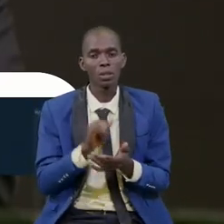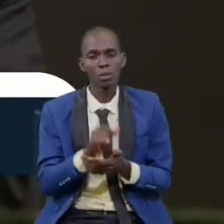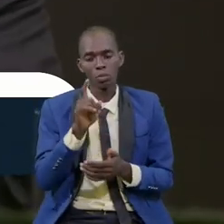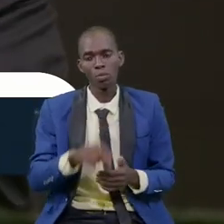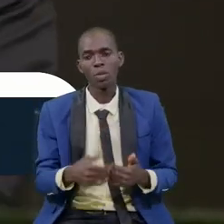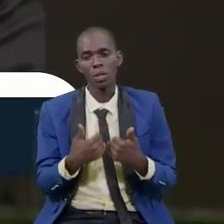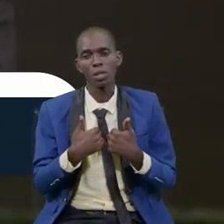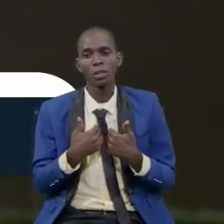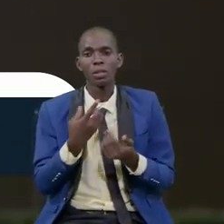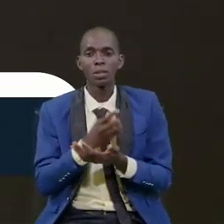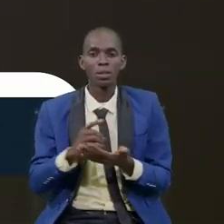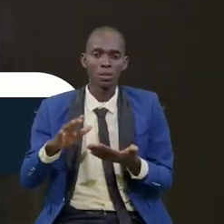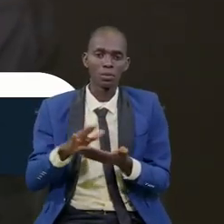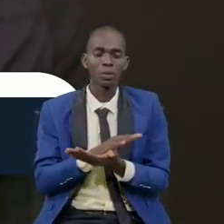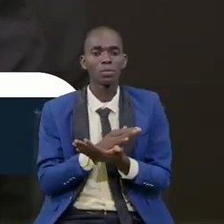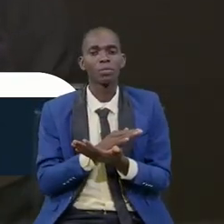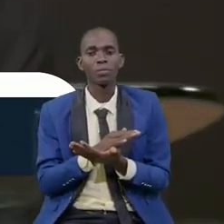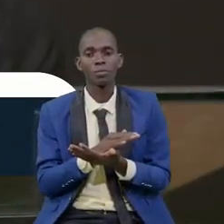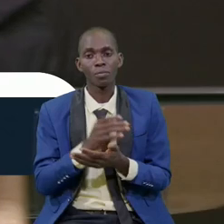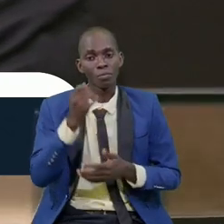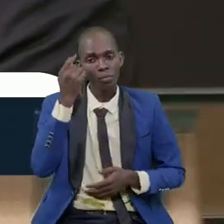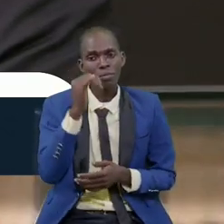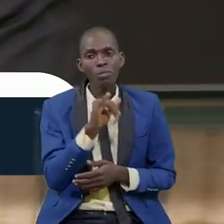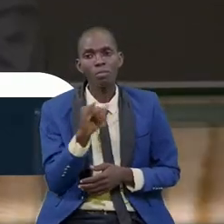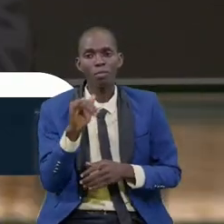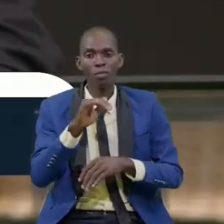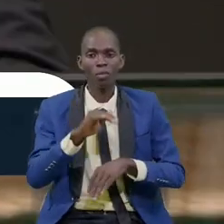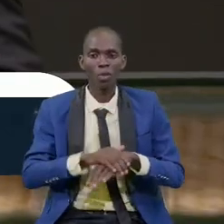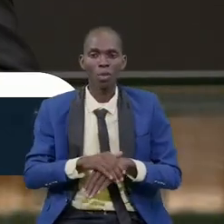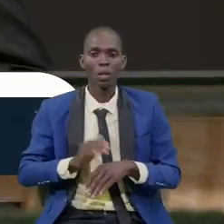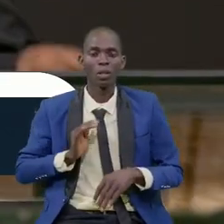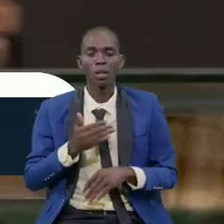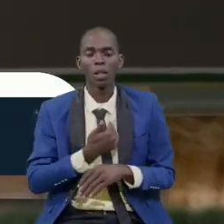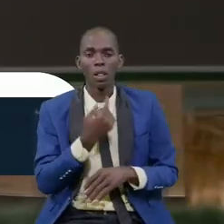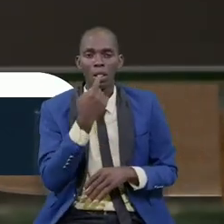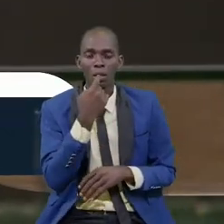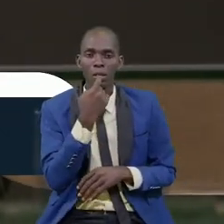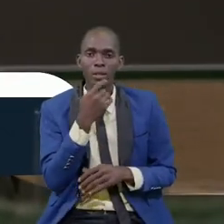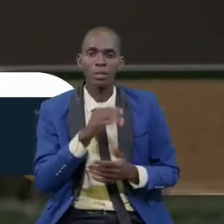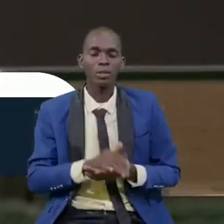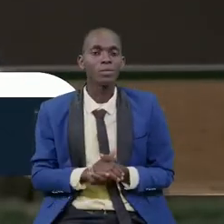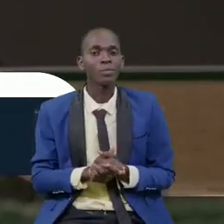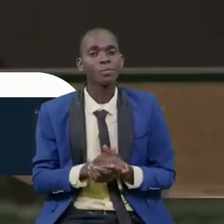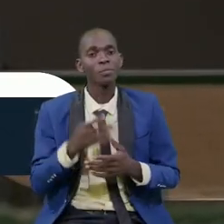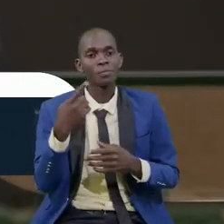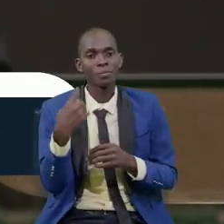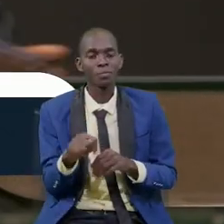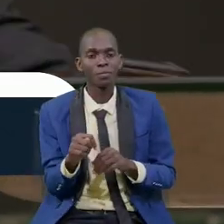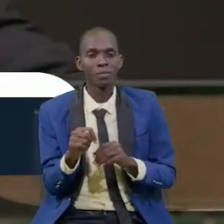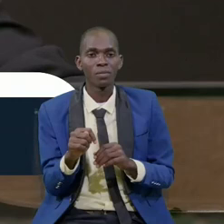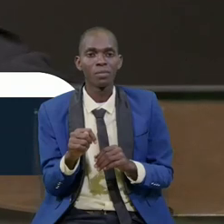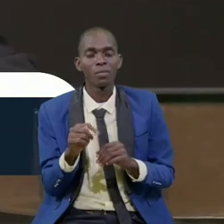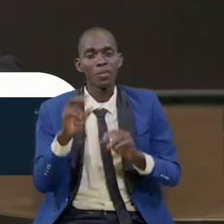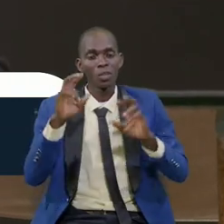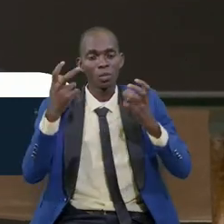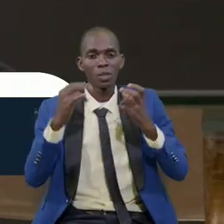la vie qu'on doit mener. Le projecteur divin sur nos langues. Le message est divisé